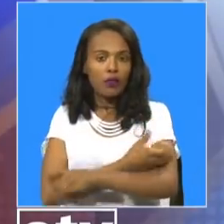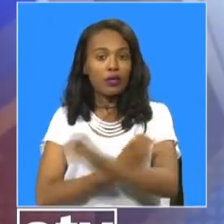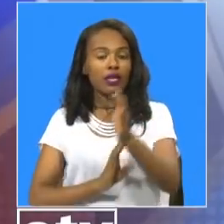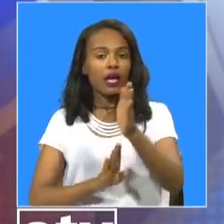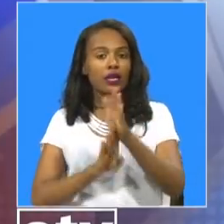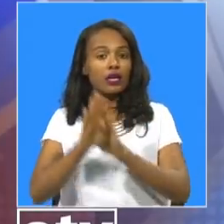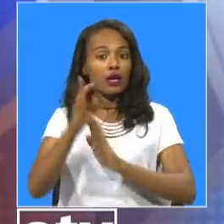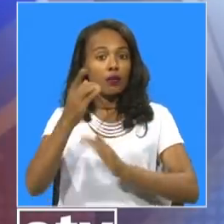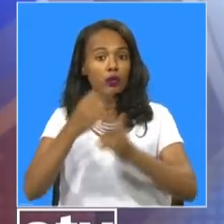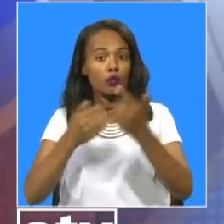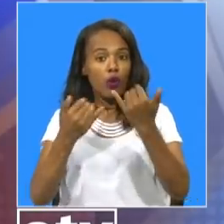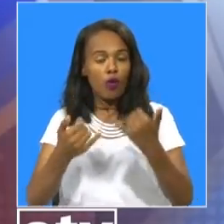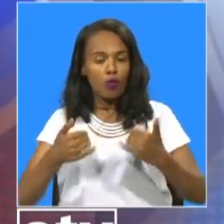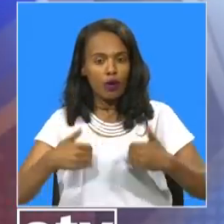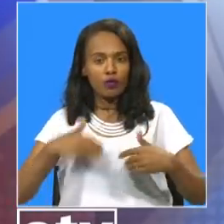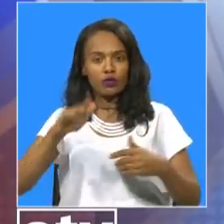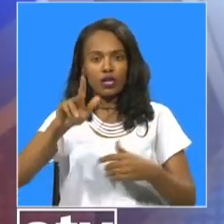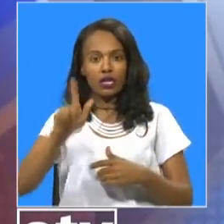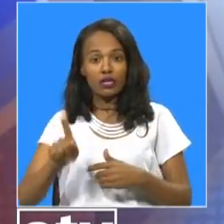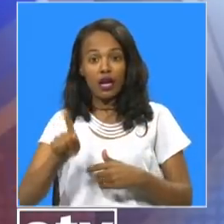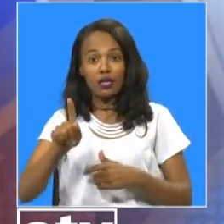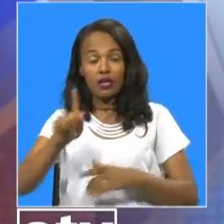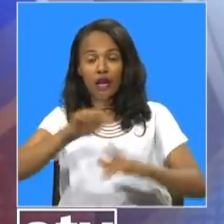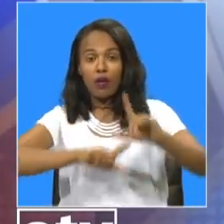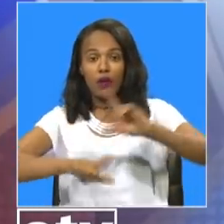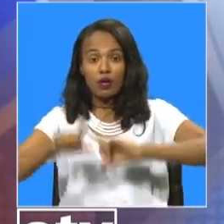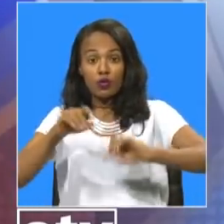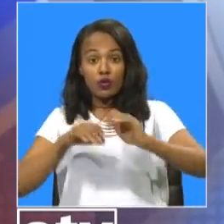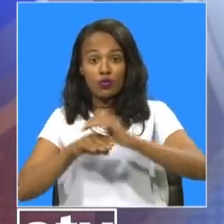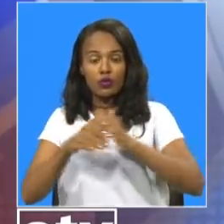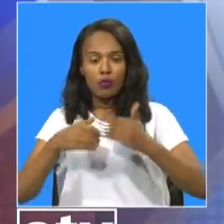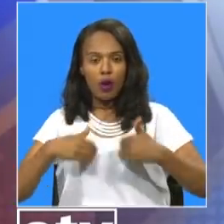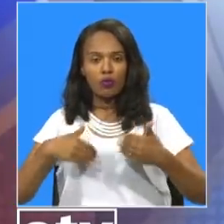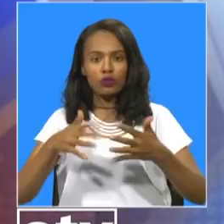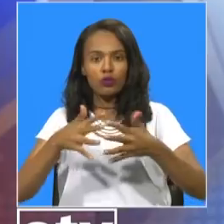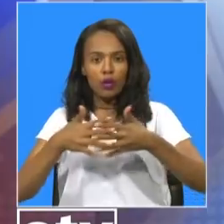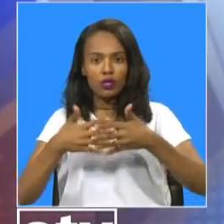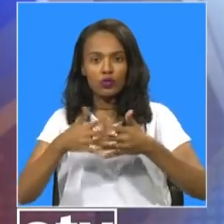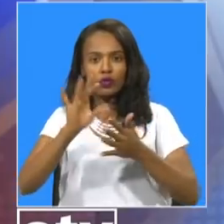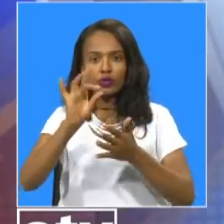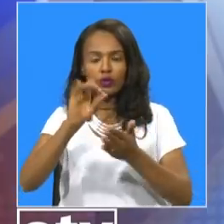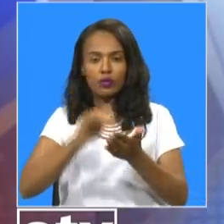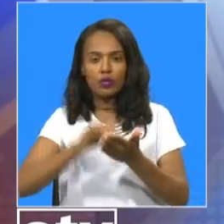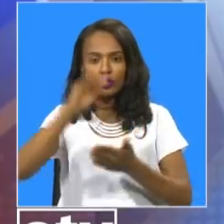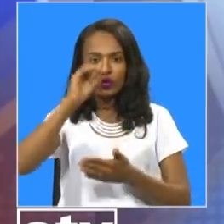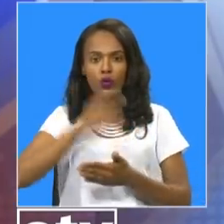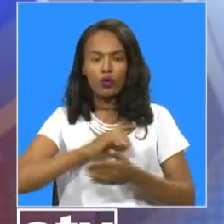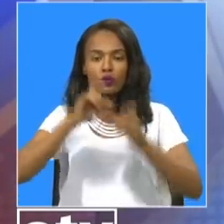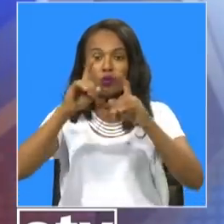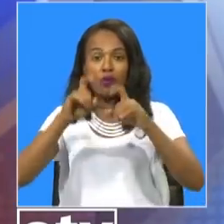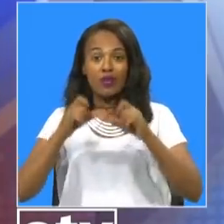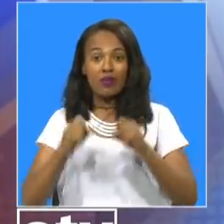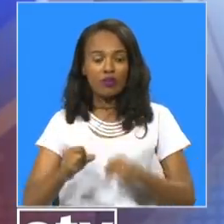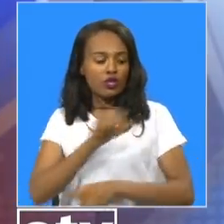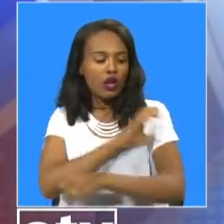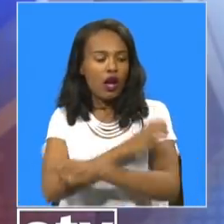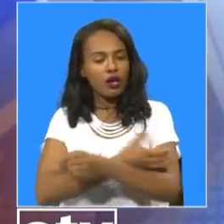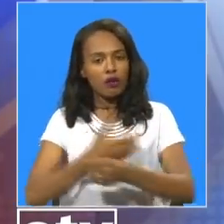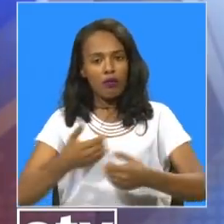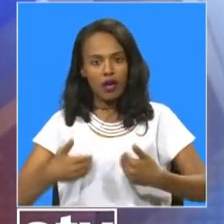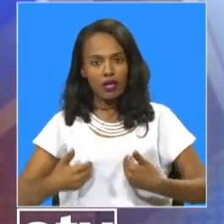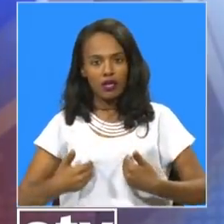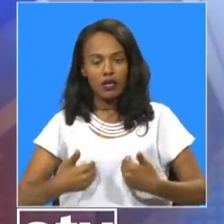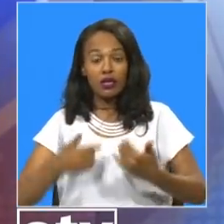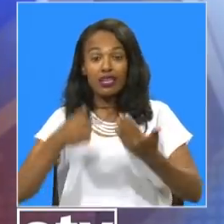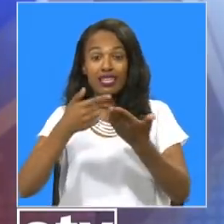እያደገ መጥቶ አሁን ባሉት 31 ላብራቶሪዎች ውስጥ ባሉት ማሽኖች እስከ 8000 ሰዎችን መመርመር የሚችል አቅም አለ። እንግዲህ